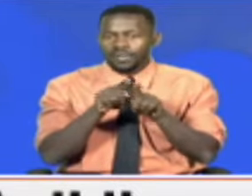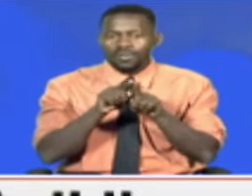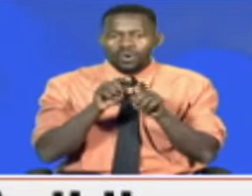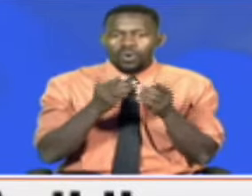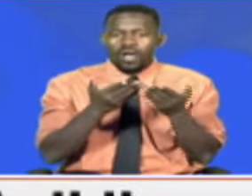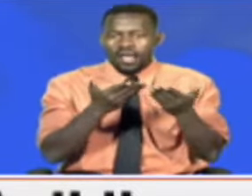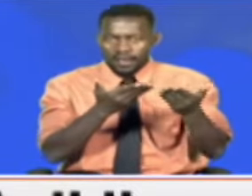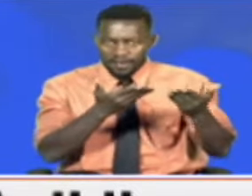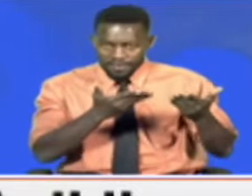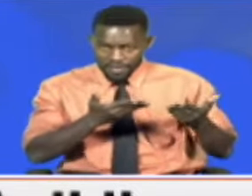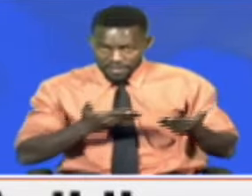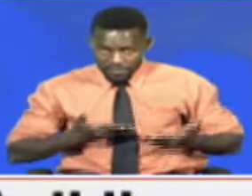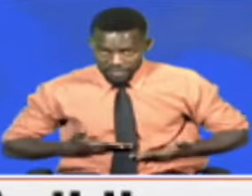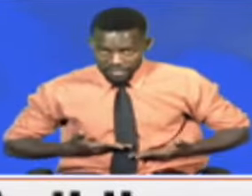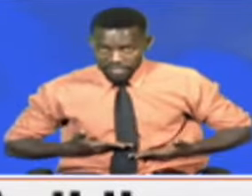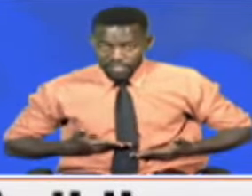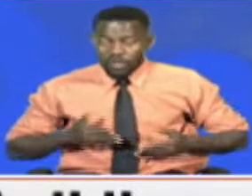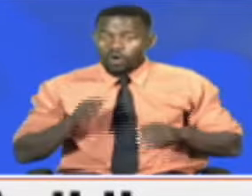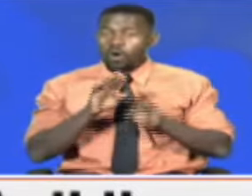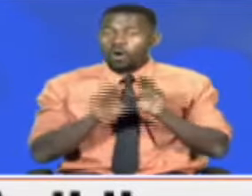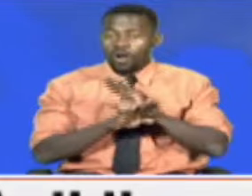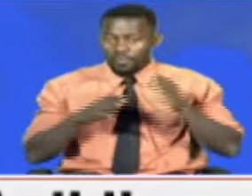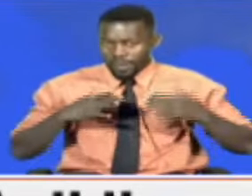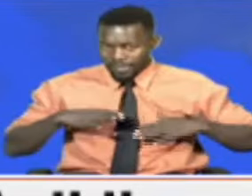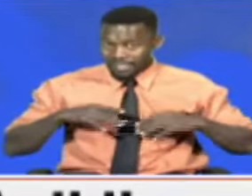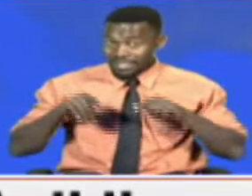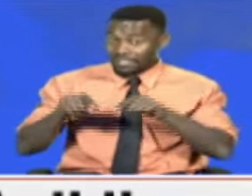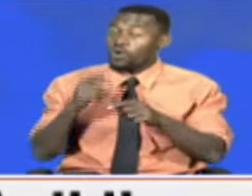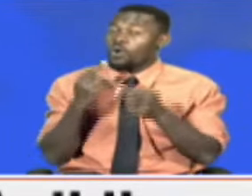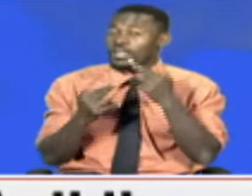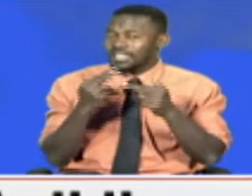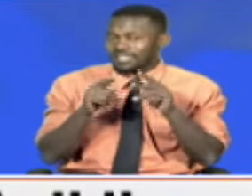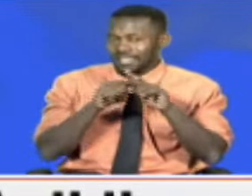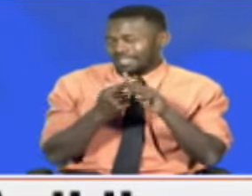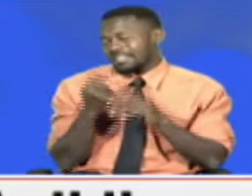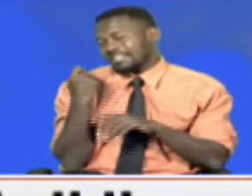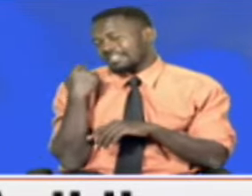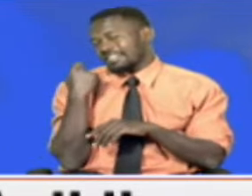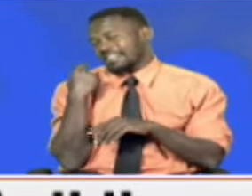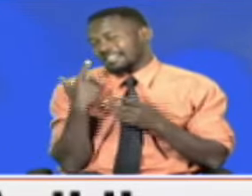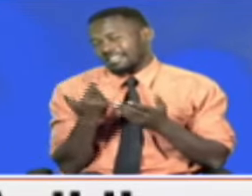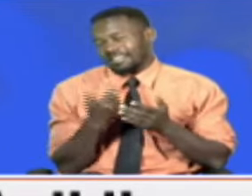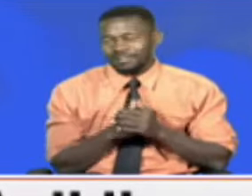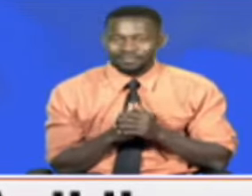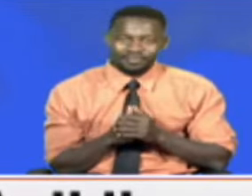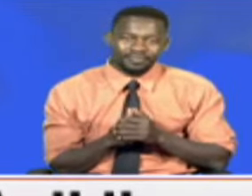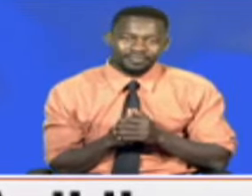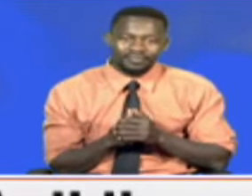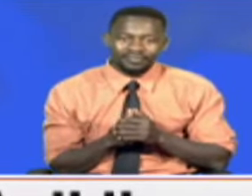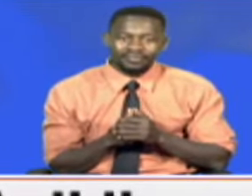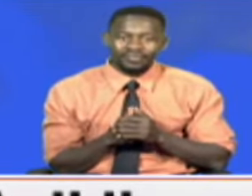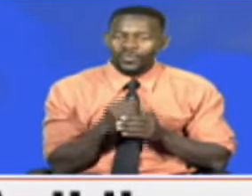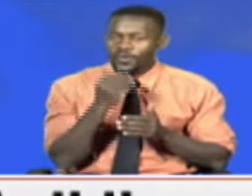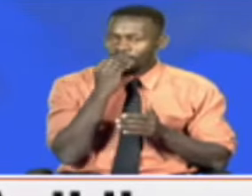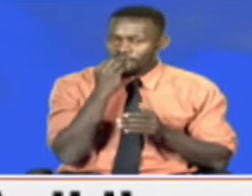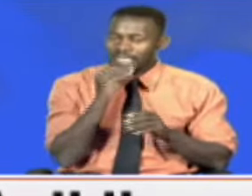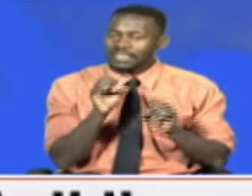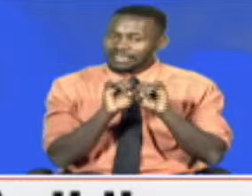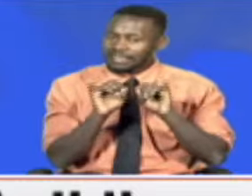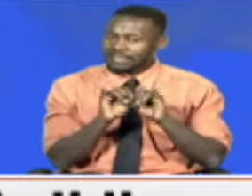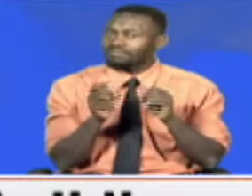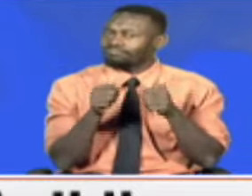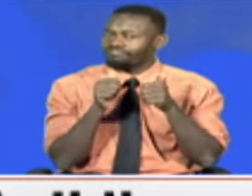hapa Mwangaza. Mwangaza ni hoteli ambayo ilianzishwa hivi majuzi. Vile vile ni chakula safi